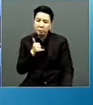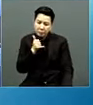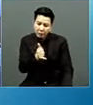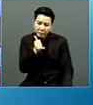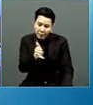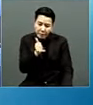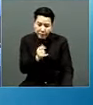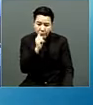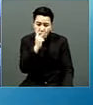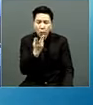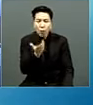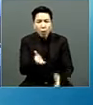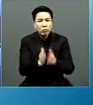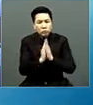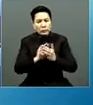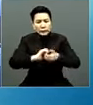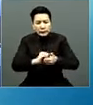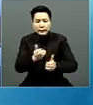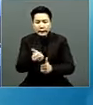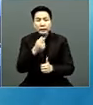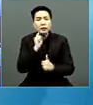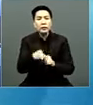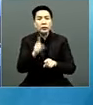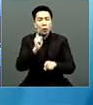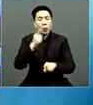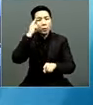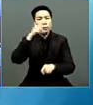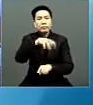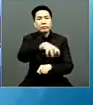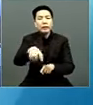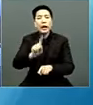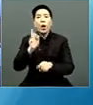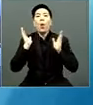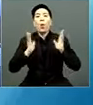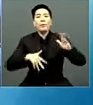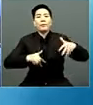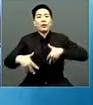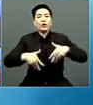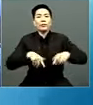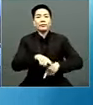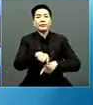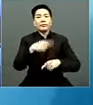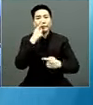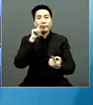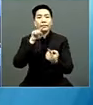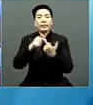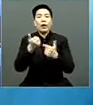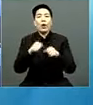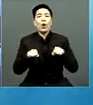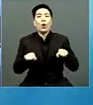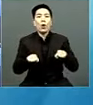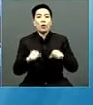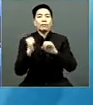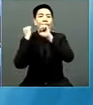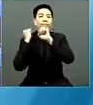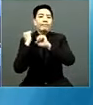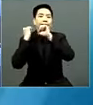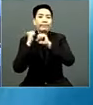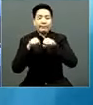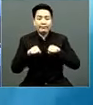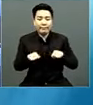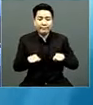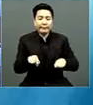เยอะหน่อยต้องขอความร่วมมือจริงๆนะครับอันนี้ก็รับทราบอยู่ว่าเป็นประชาชนคนทั่วไปก็เข้าถึงได้ด้วยคือรถเข็นหาเปรแ